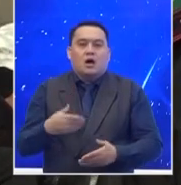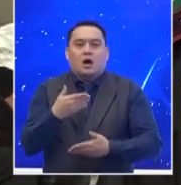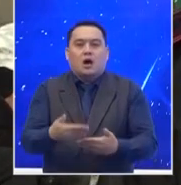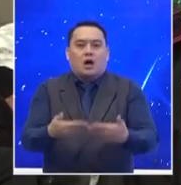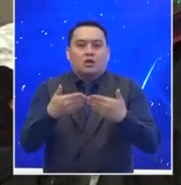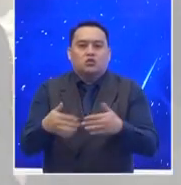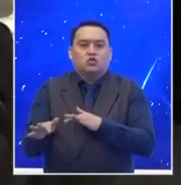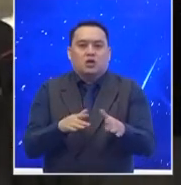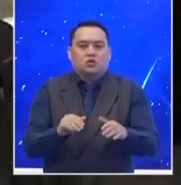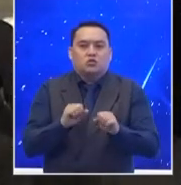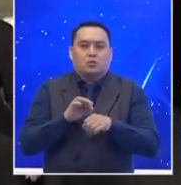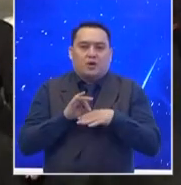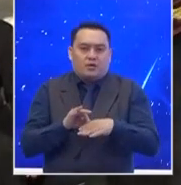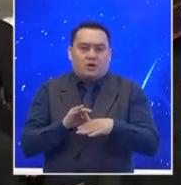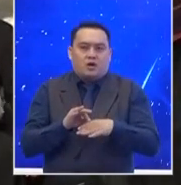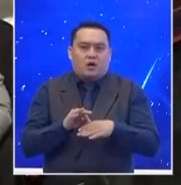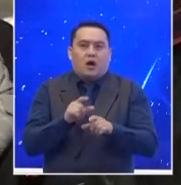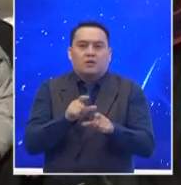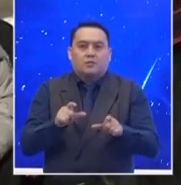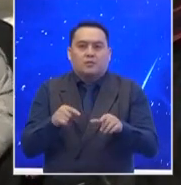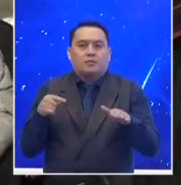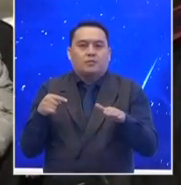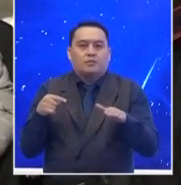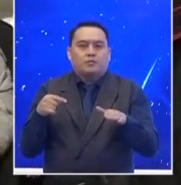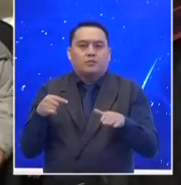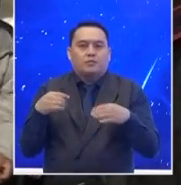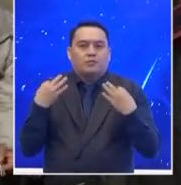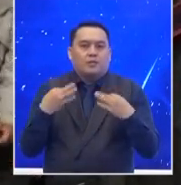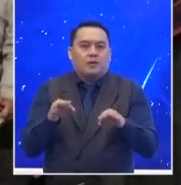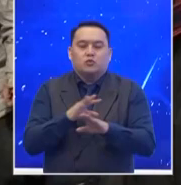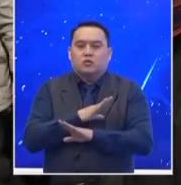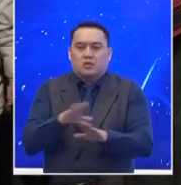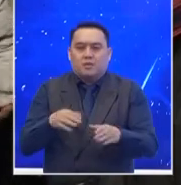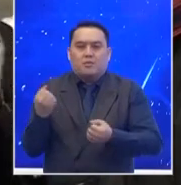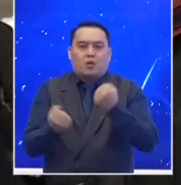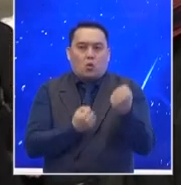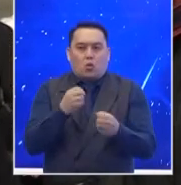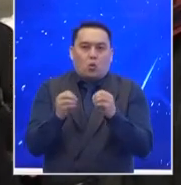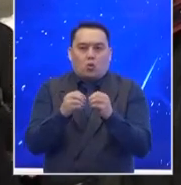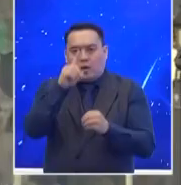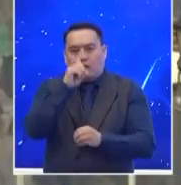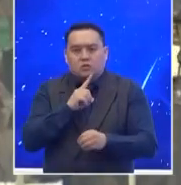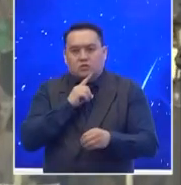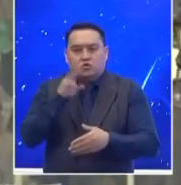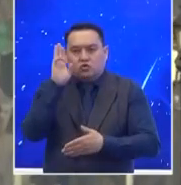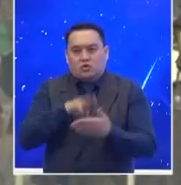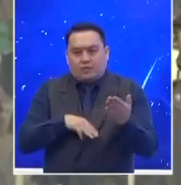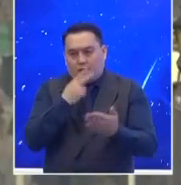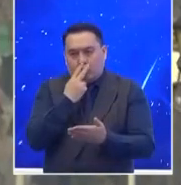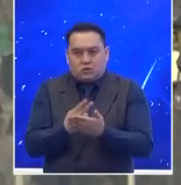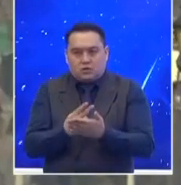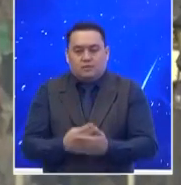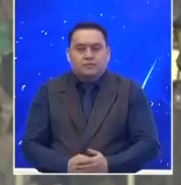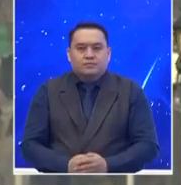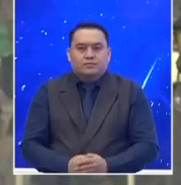алу іс-шарасы өтіп жатыр. Жаяу жүргіншілерді жібермеген көлік жүргізушілері жаңағы 10 айлық айыппұл көрсетілген. Ал